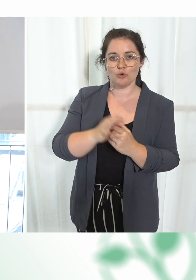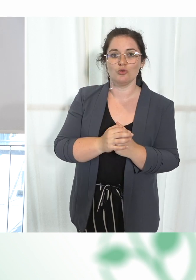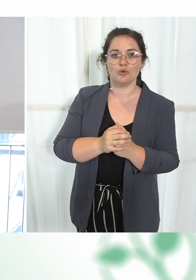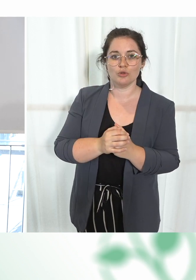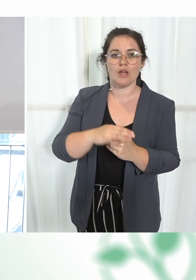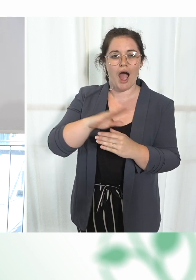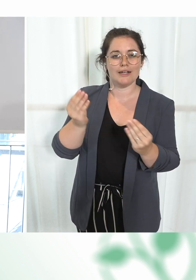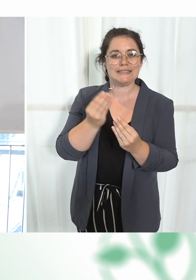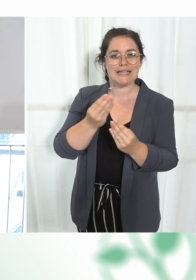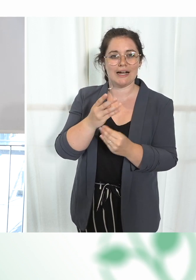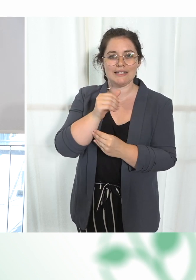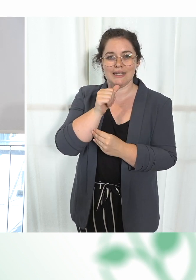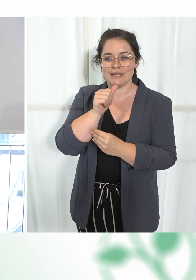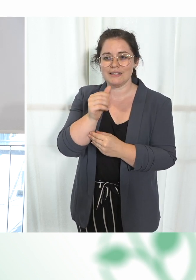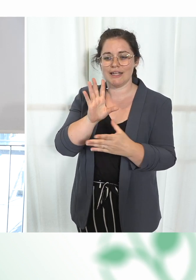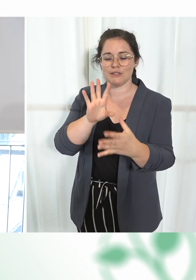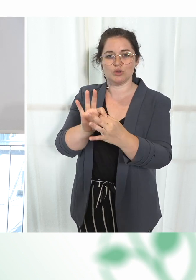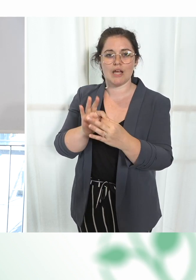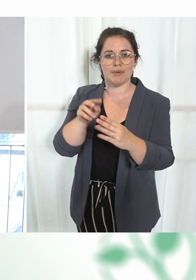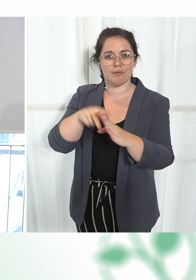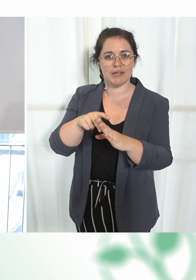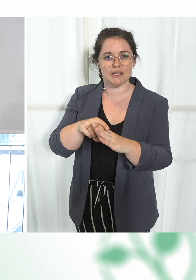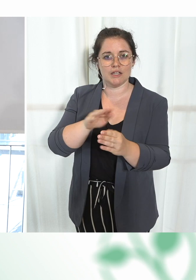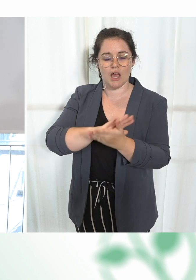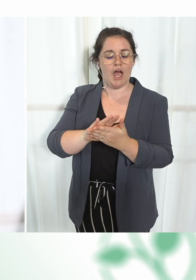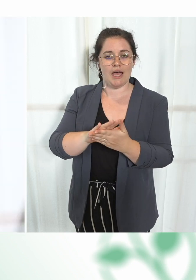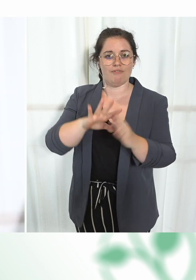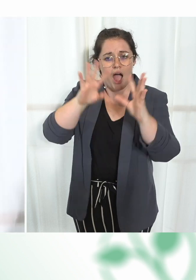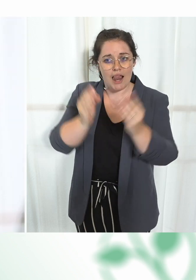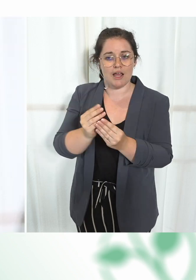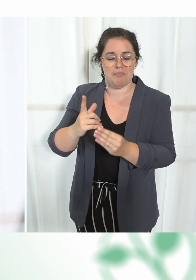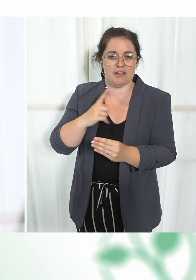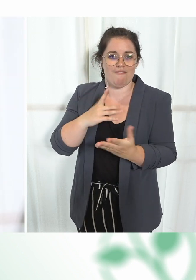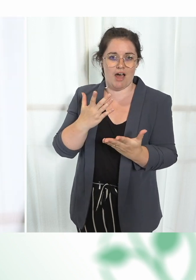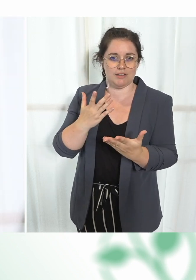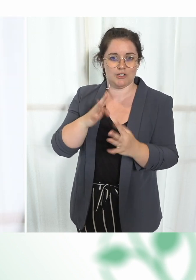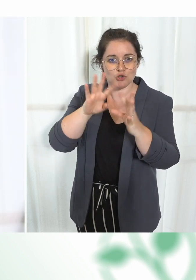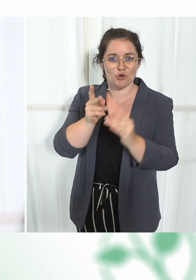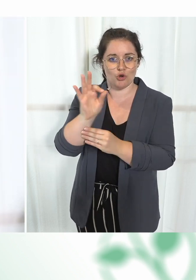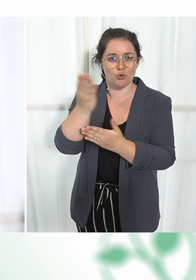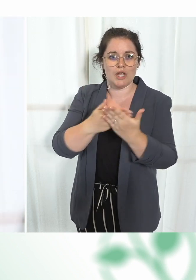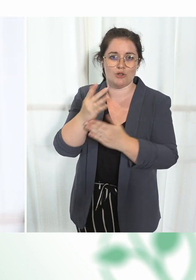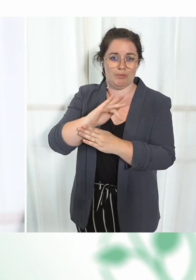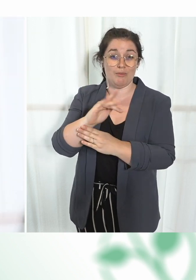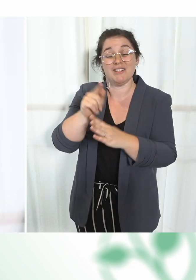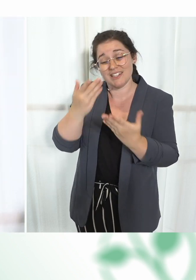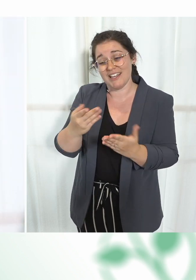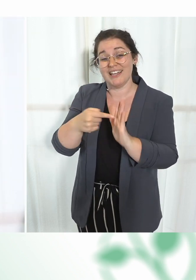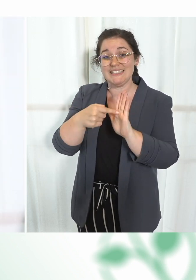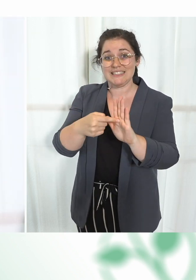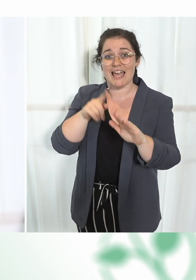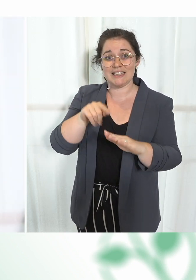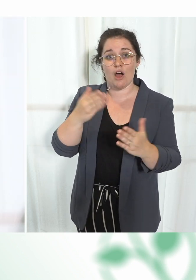Endeffekt alles Dinge, die nichts mit einer Behinderung zu tun haben, sondern die man sich einfach erwartet von einem schönen und guten Ausbildungsplatz. Und das zeigt halt hier